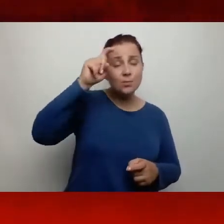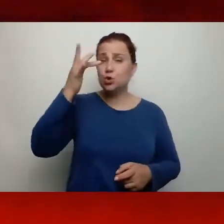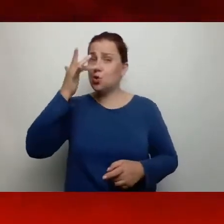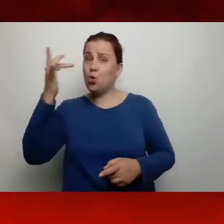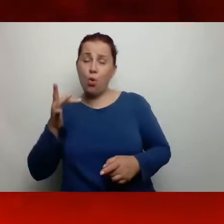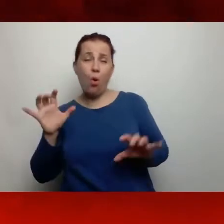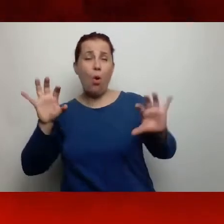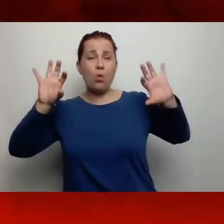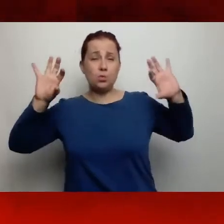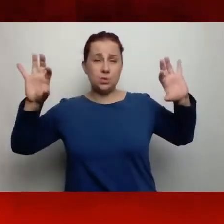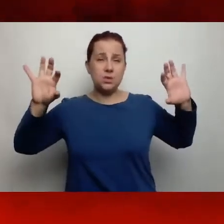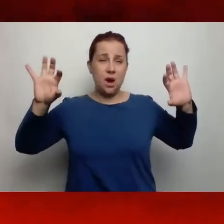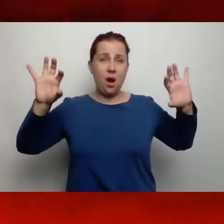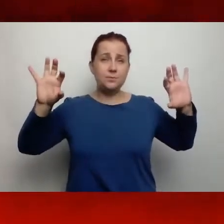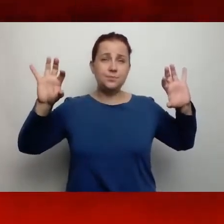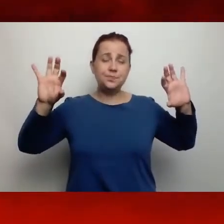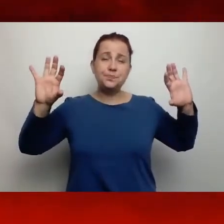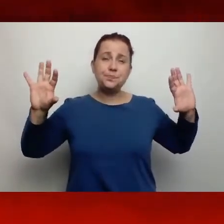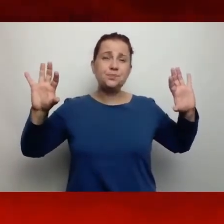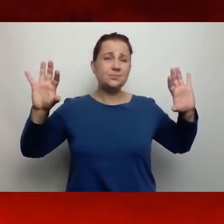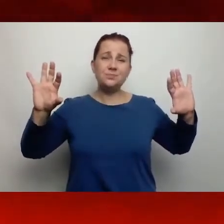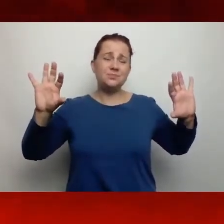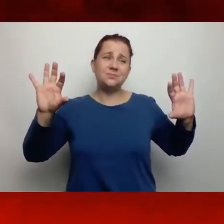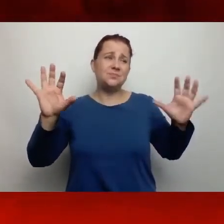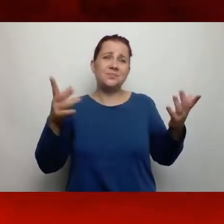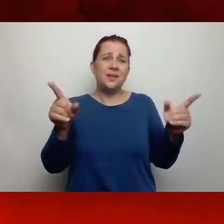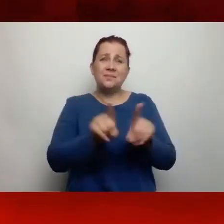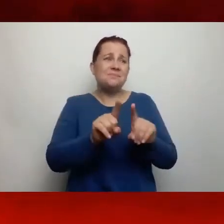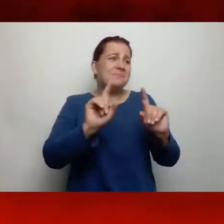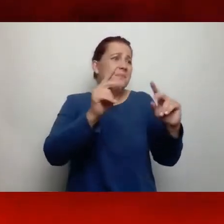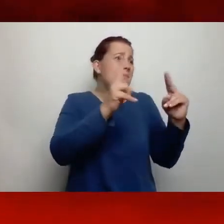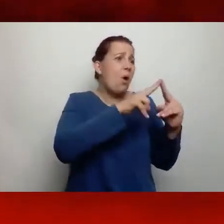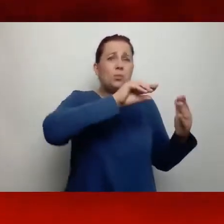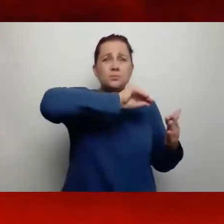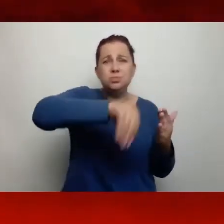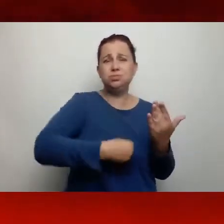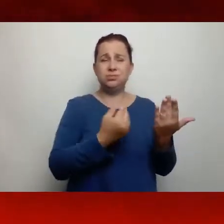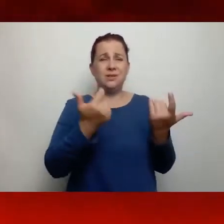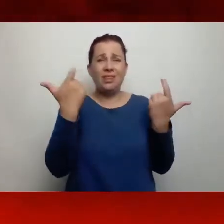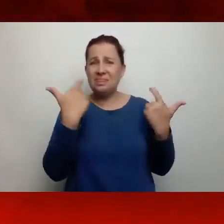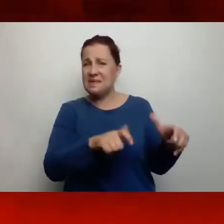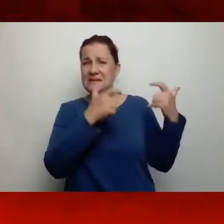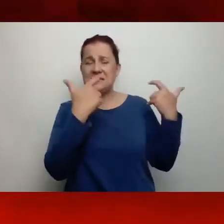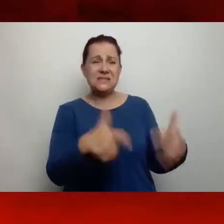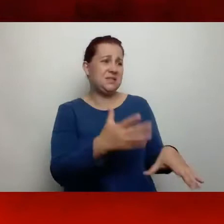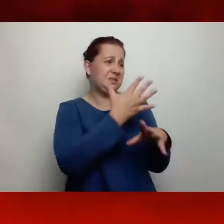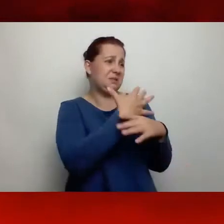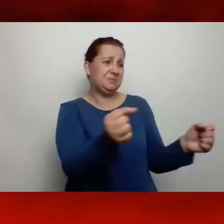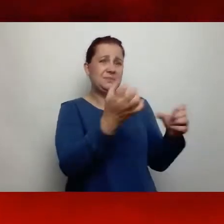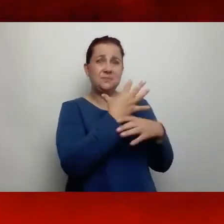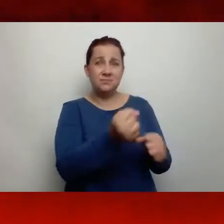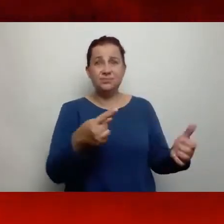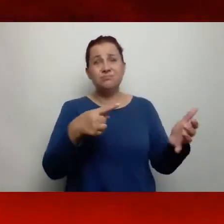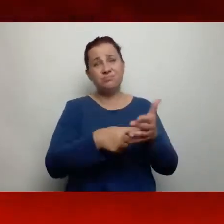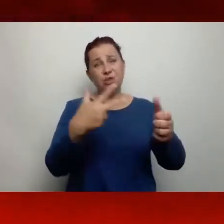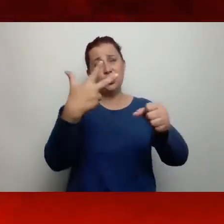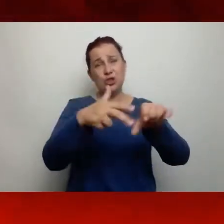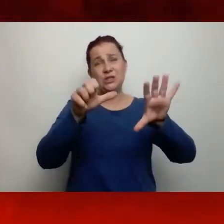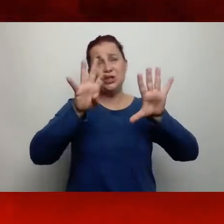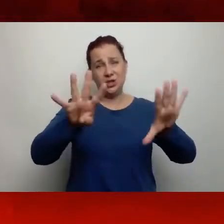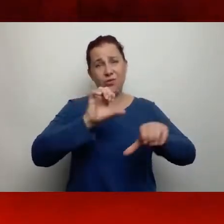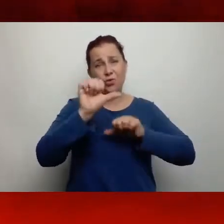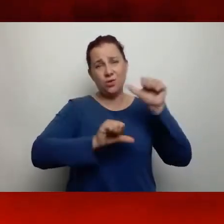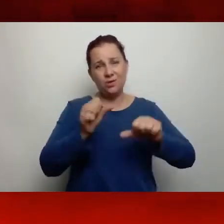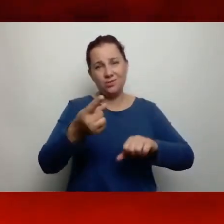pewnym uproszczeniu. Na nic pakty, na nic traktaty. Wszystko w łeb wzięło w 1939 roku, o czym